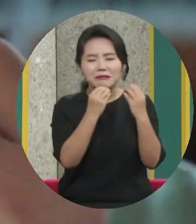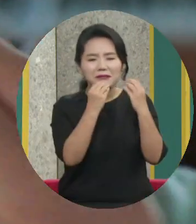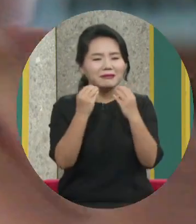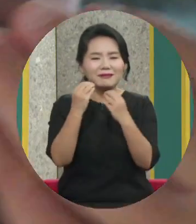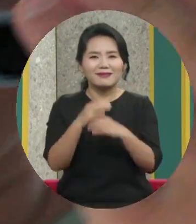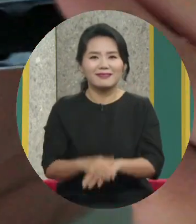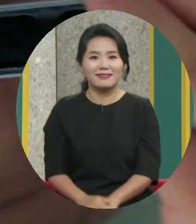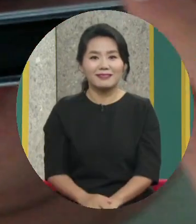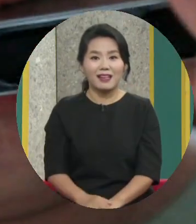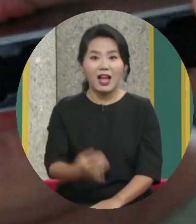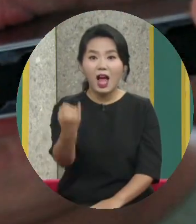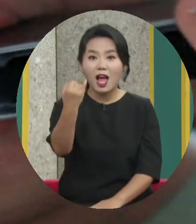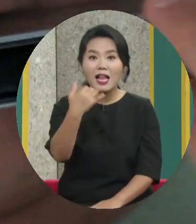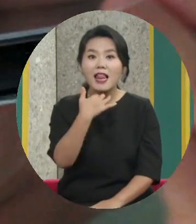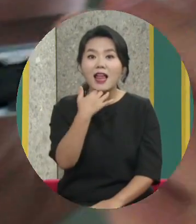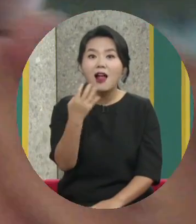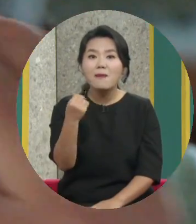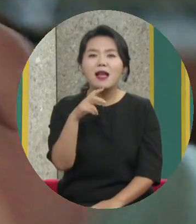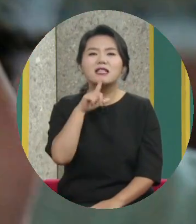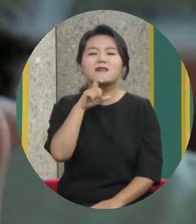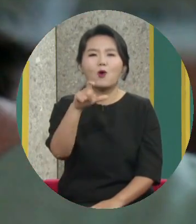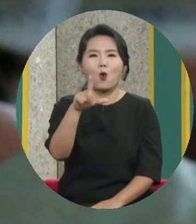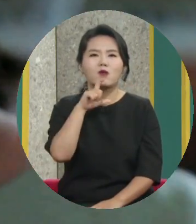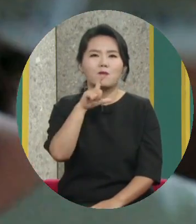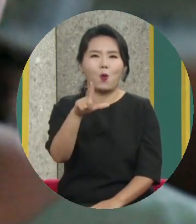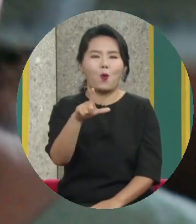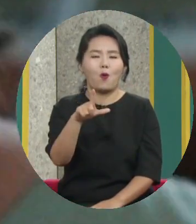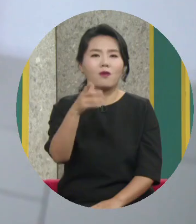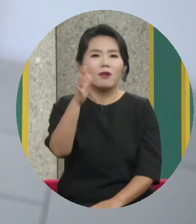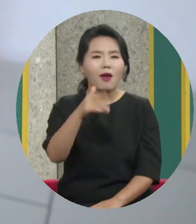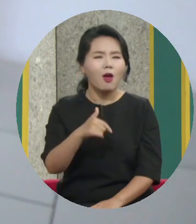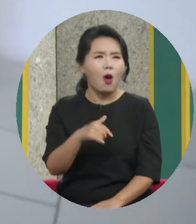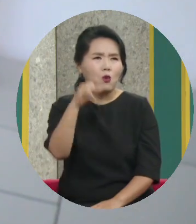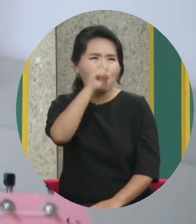시작! 15살 효정이는 좋아하는 게 참 많습니다.